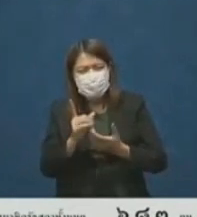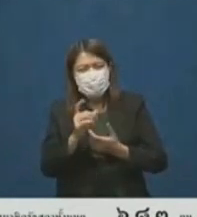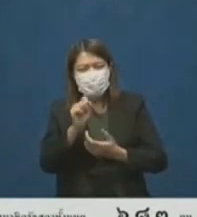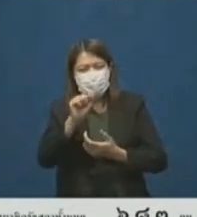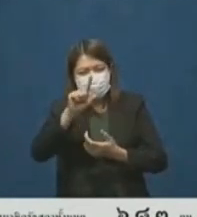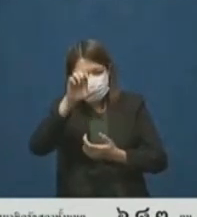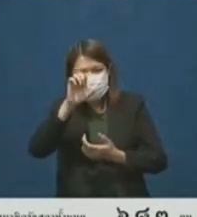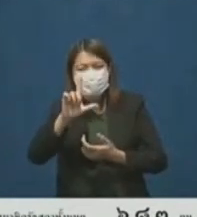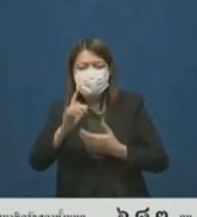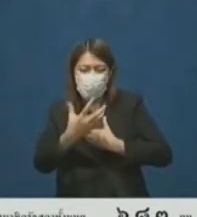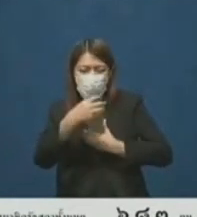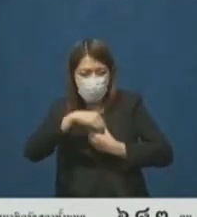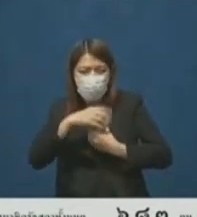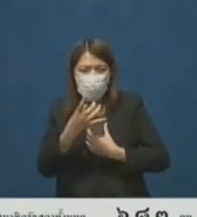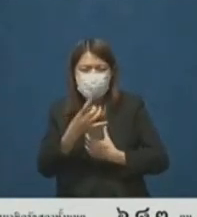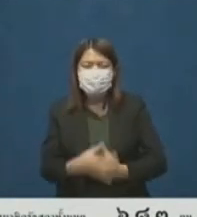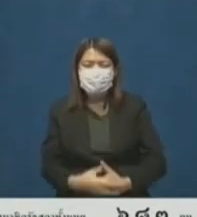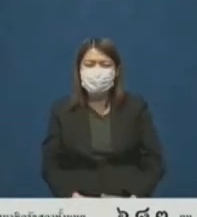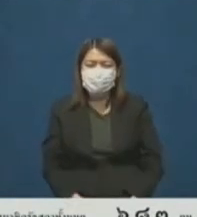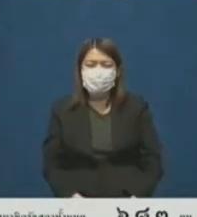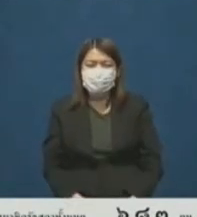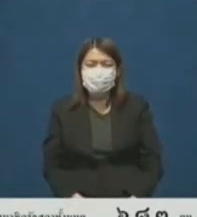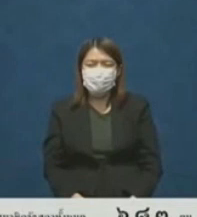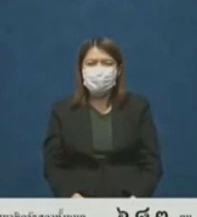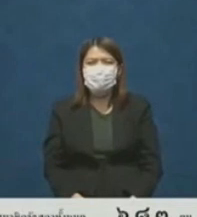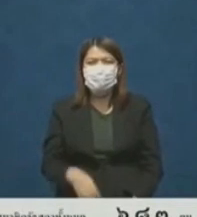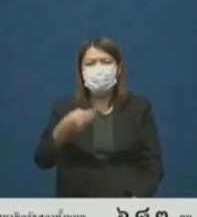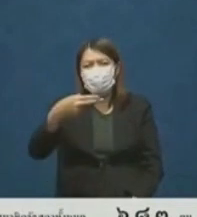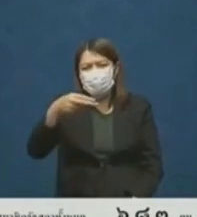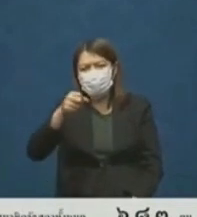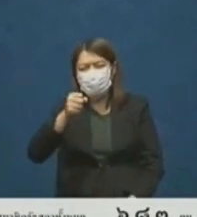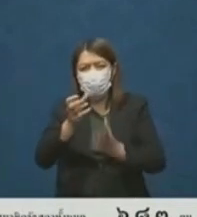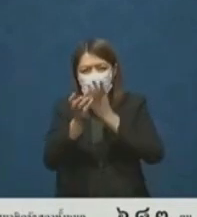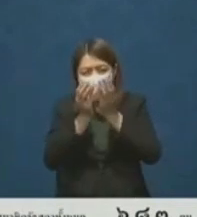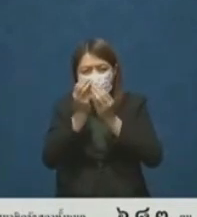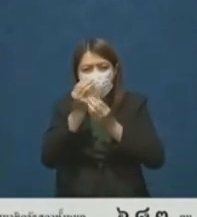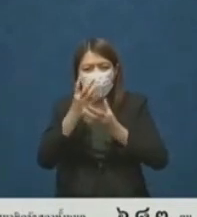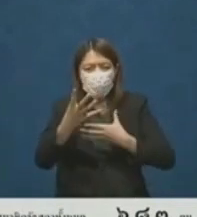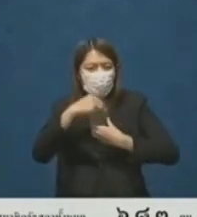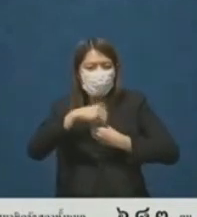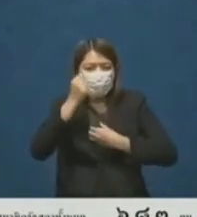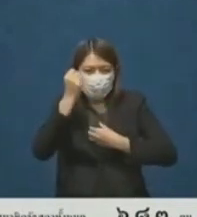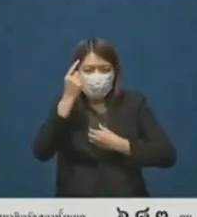พลเมืองของไทยศีลธรรมเป็นหลักสูตรที่เราใส่ใจแต่วัน